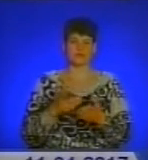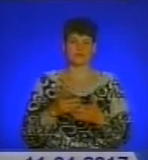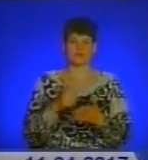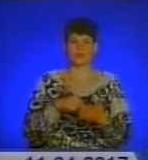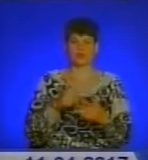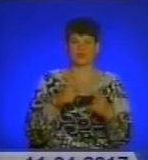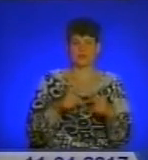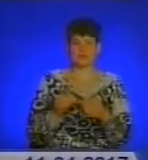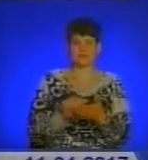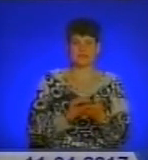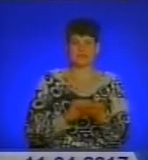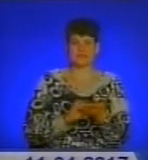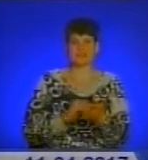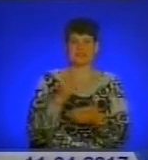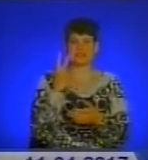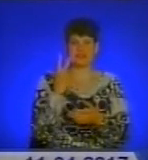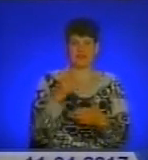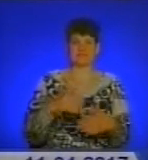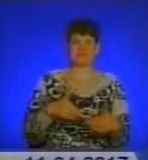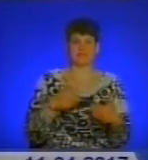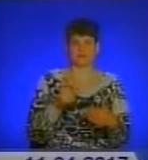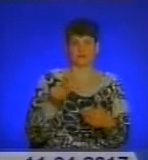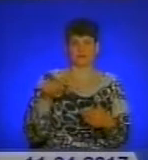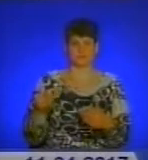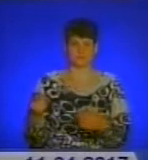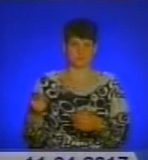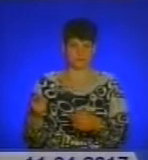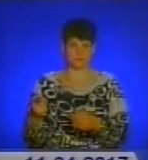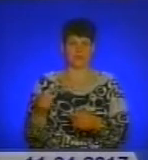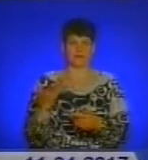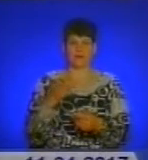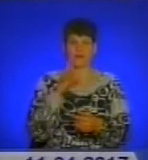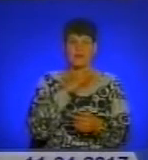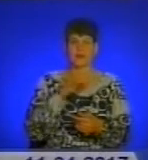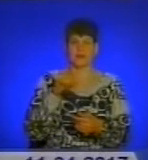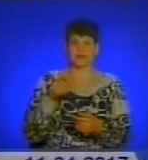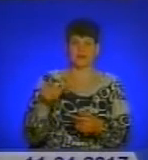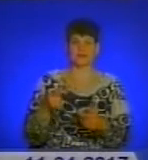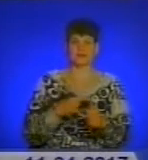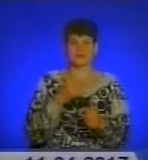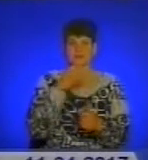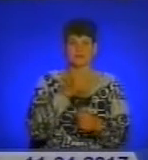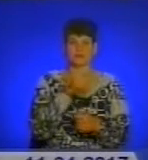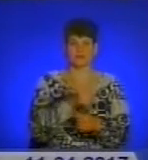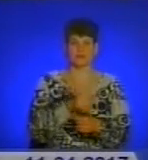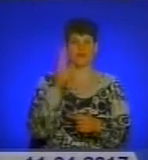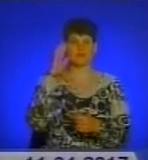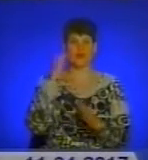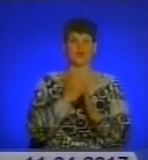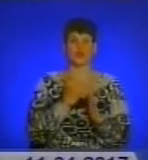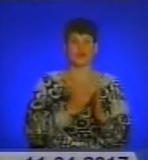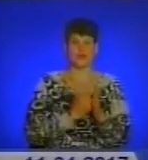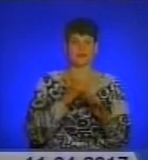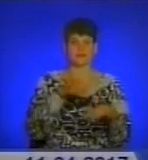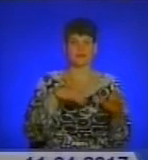поліції задокументували одразу два звернення мешканців Тернополя, де крадії назвались працівниками водоканалу і виманювали гроші